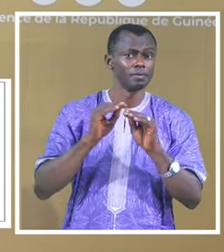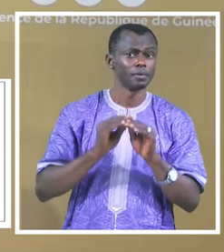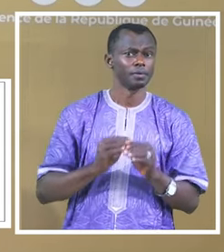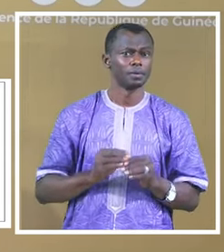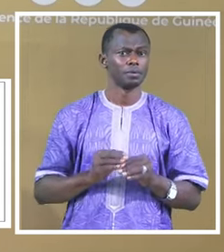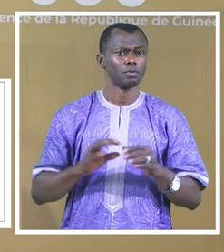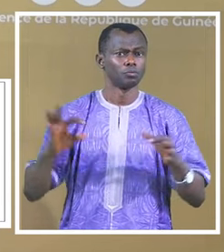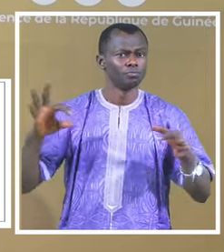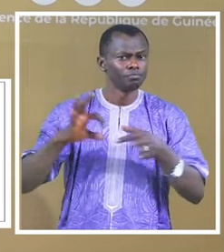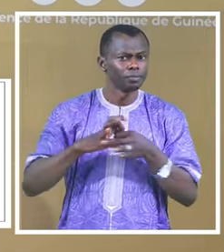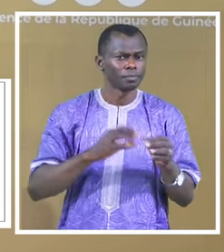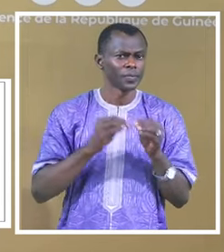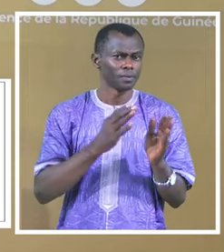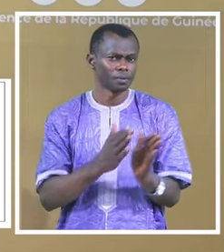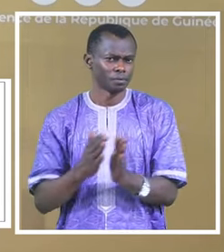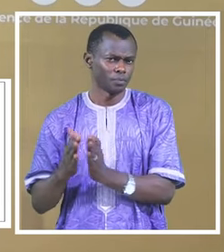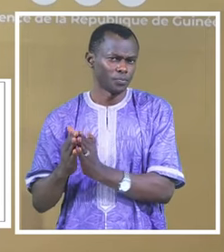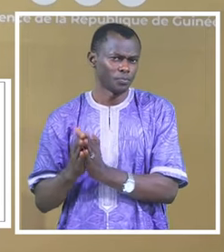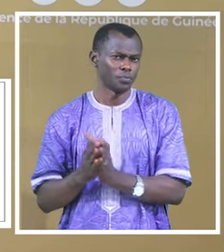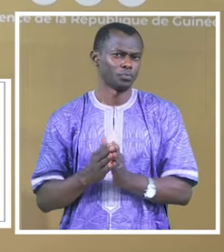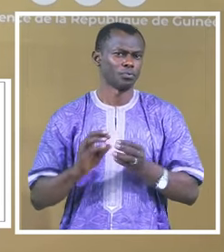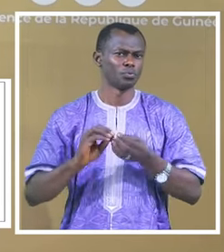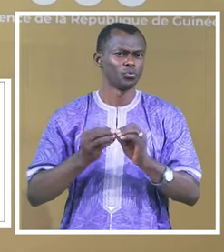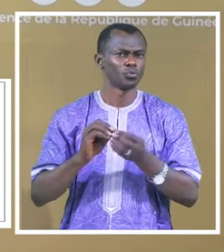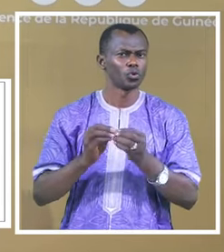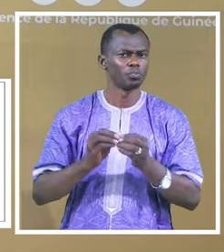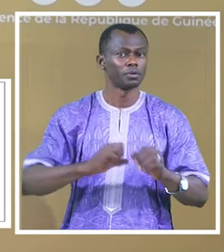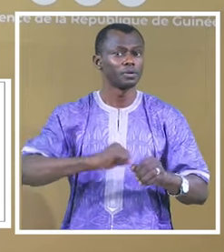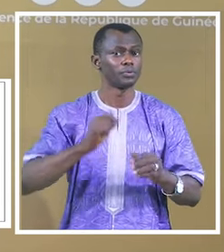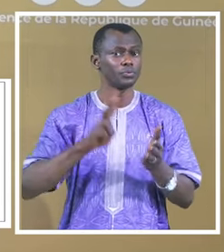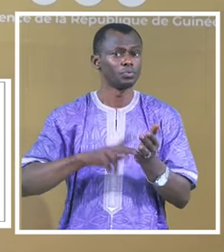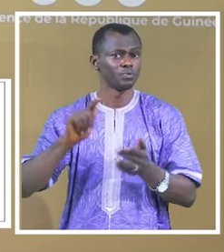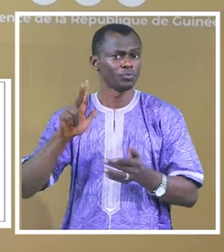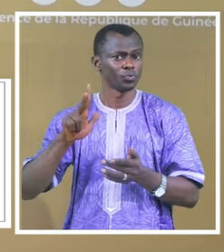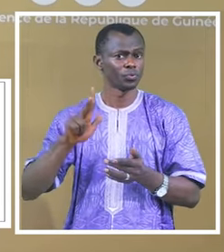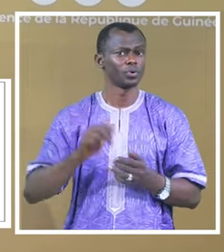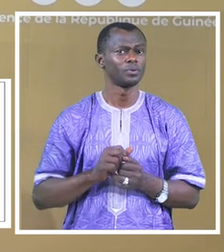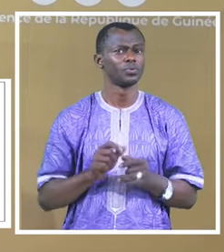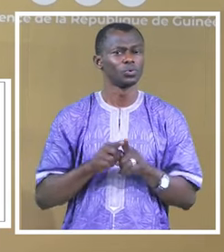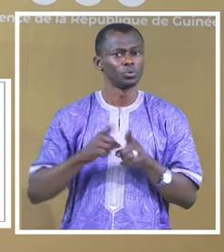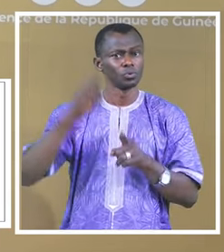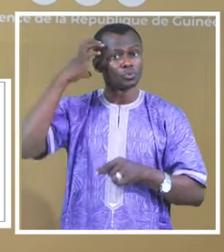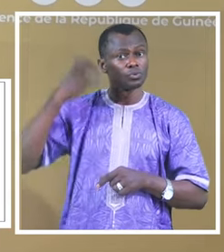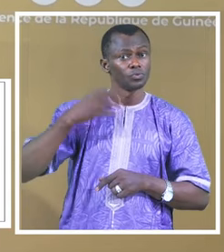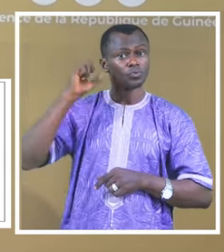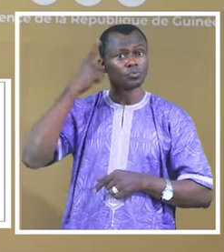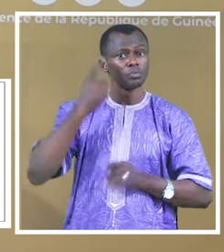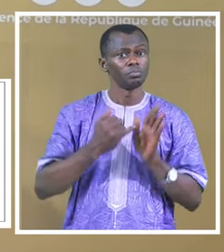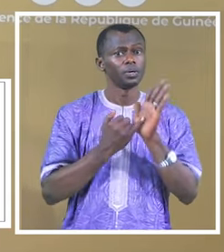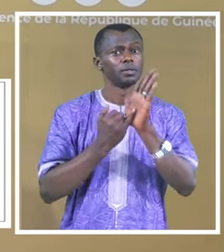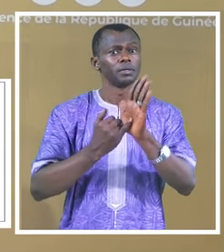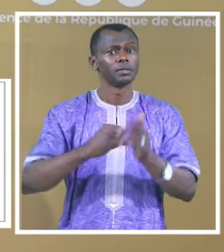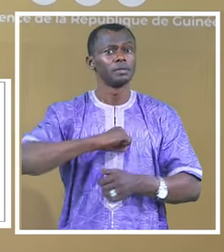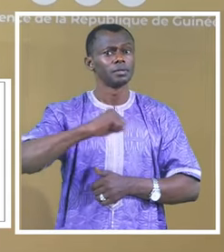que l'exercice devra inclure les variations statistiques des taux d'investissement et de réalisation de l'année